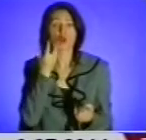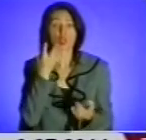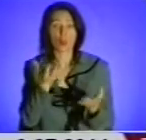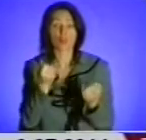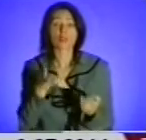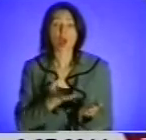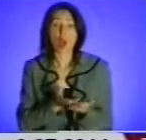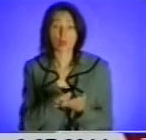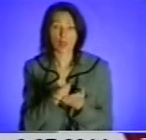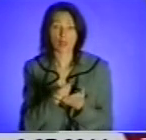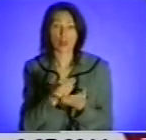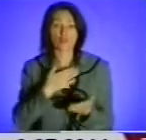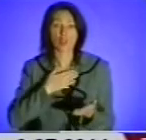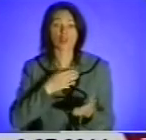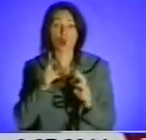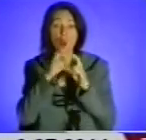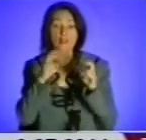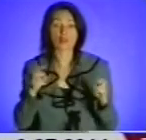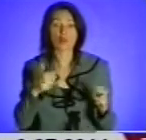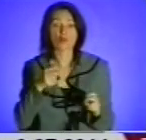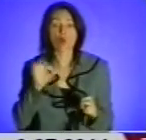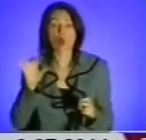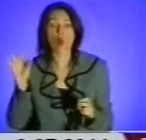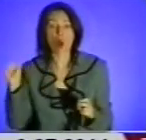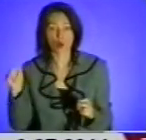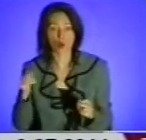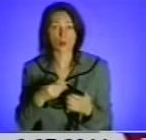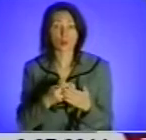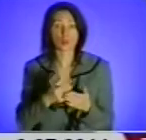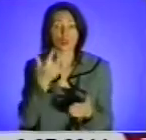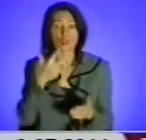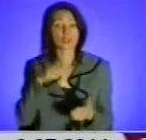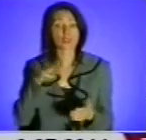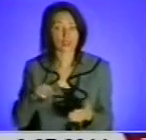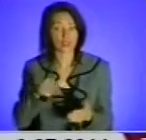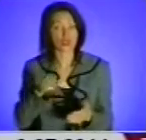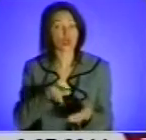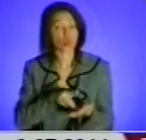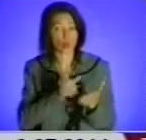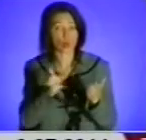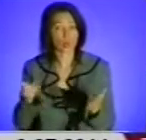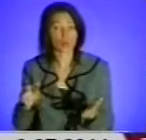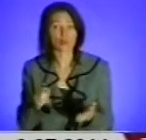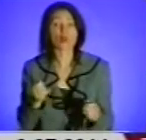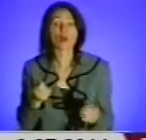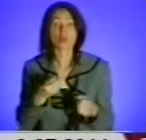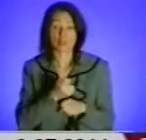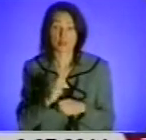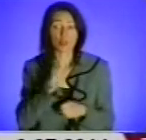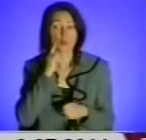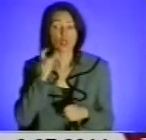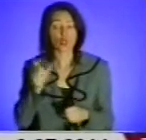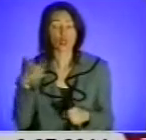плата на нашу замкову гору, це приблизно в межах 30 тисяч туристів. Що ж змушує молодих людей витрачати вільний